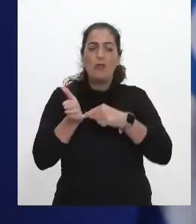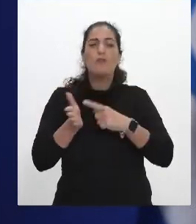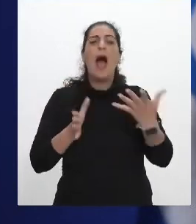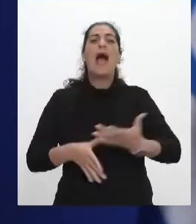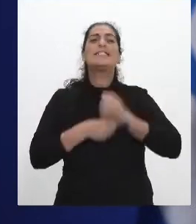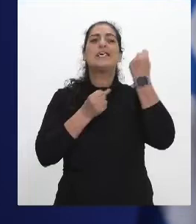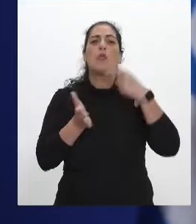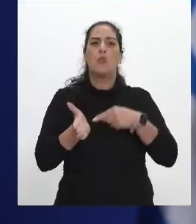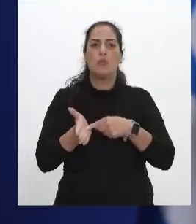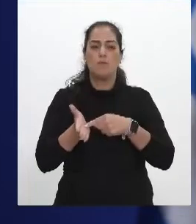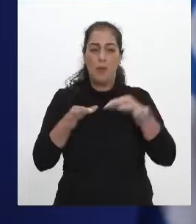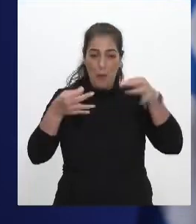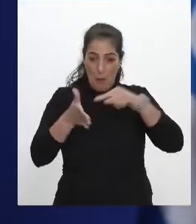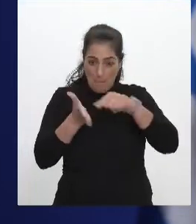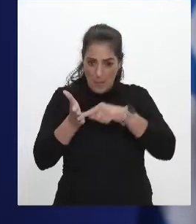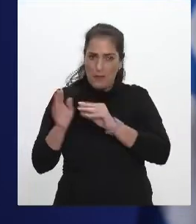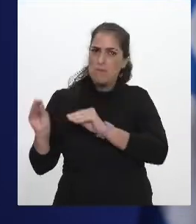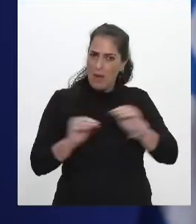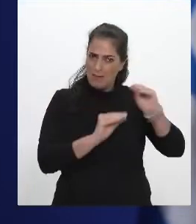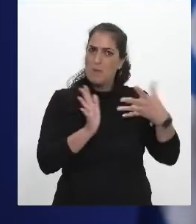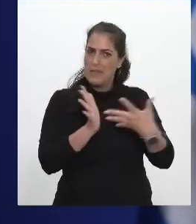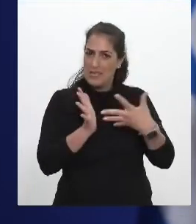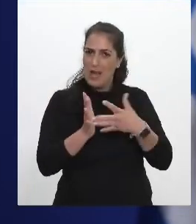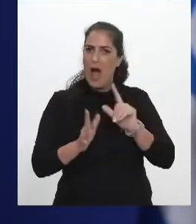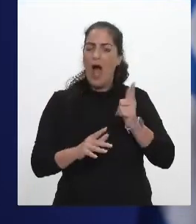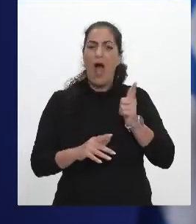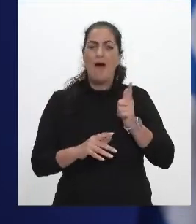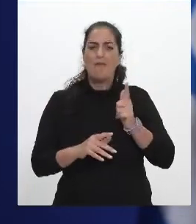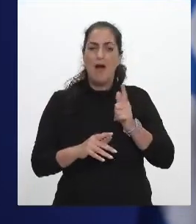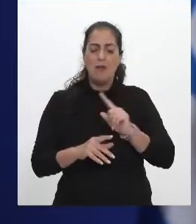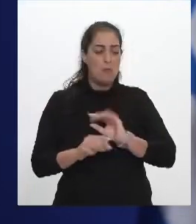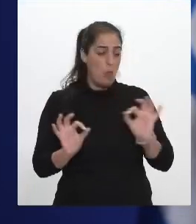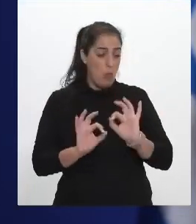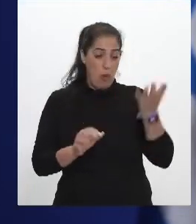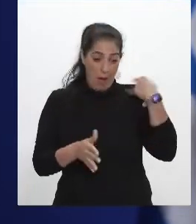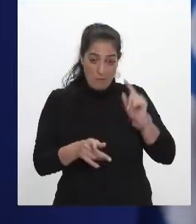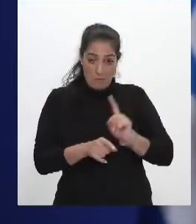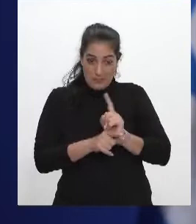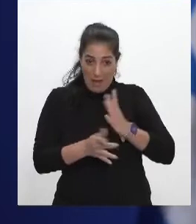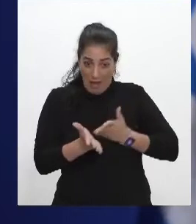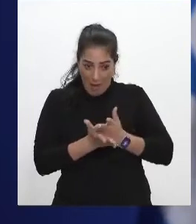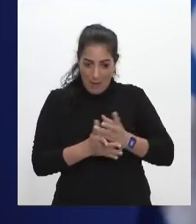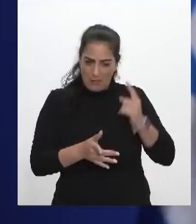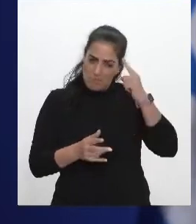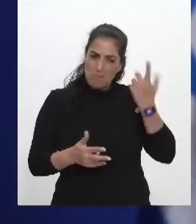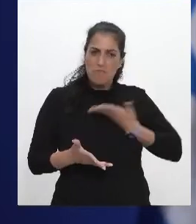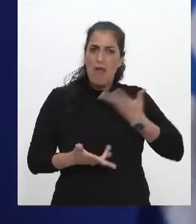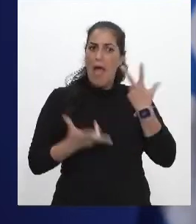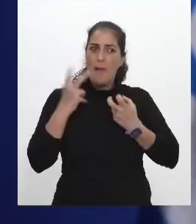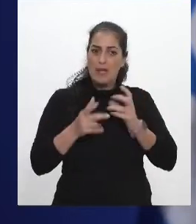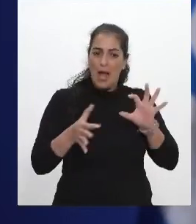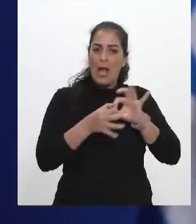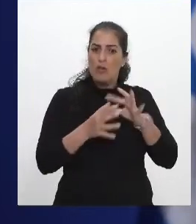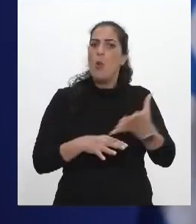הצילו הפתק הועבר לבדיקה אך הוא לא העלה בזמן אמת מידע הכושר אותו להימצאות חטופים